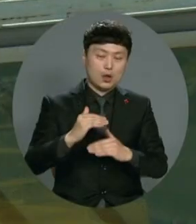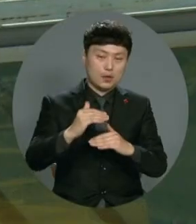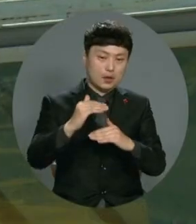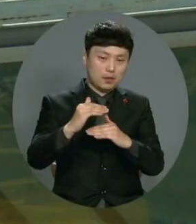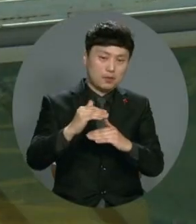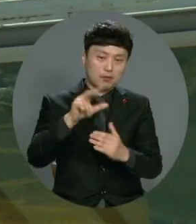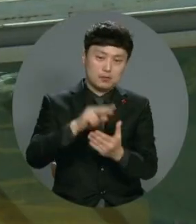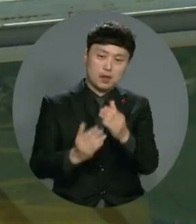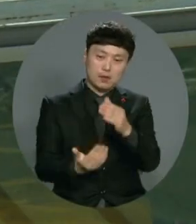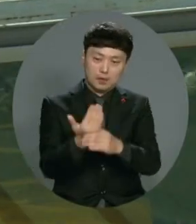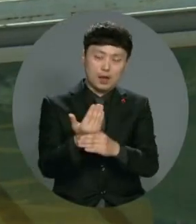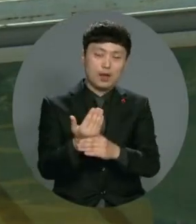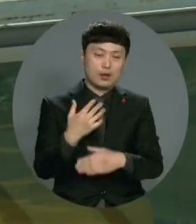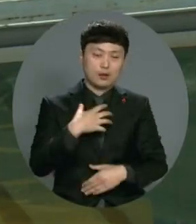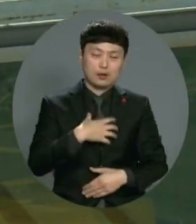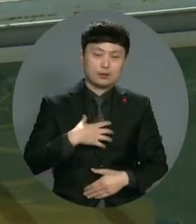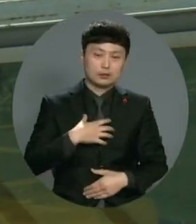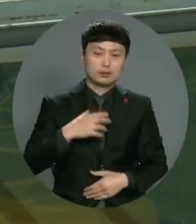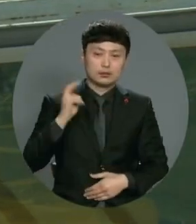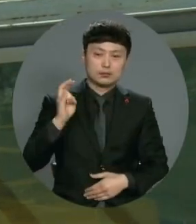않을 것으로 보입니다 MBC 뉴스 양반입니다